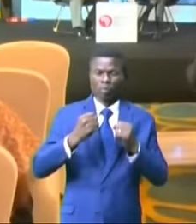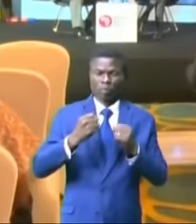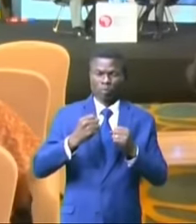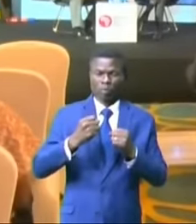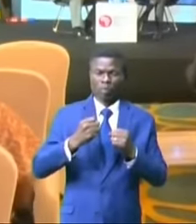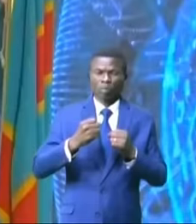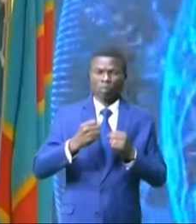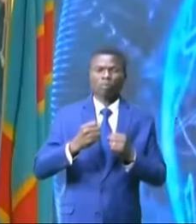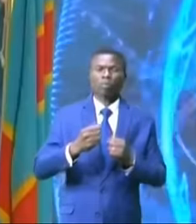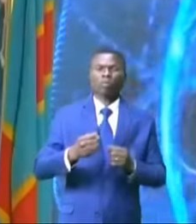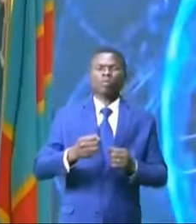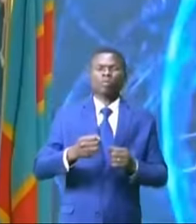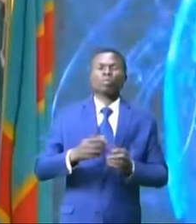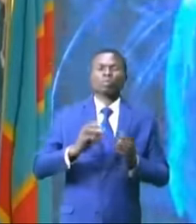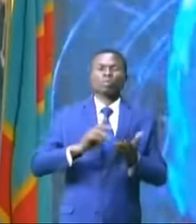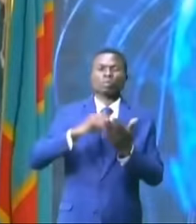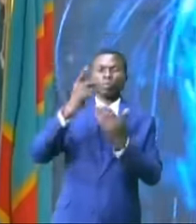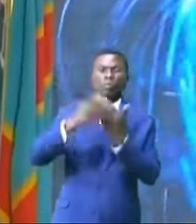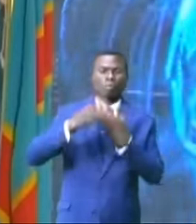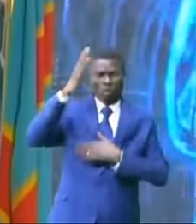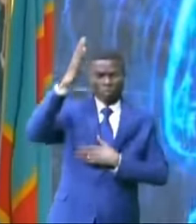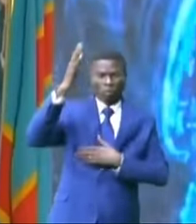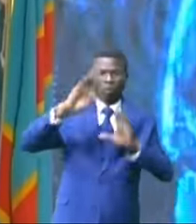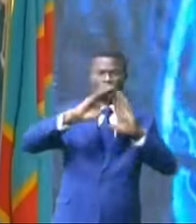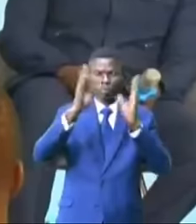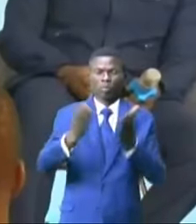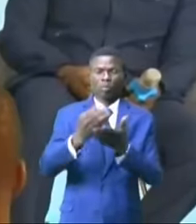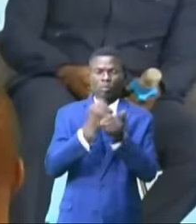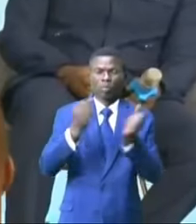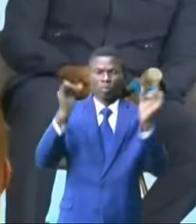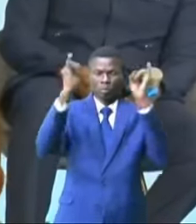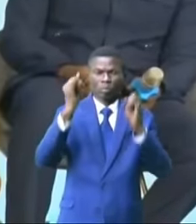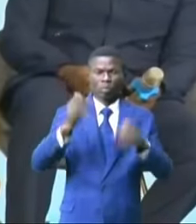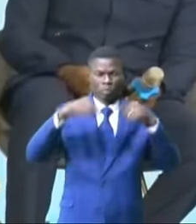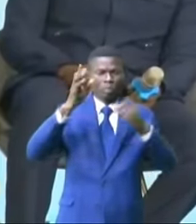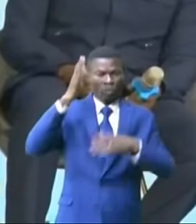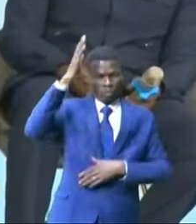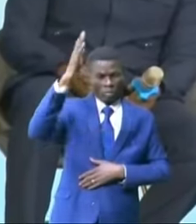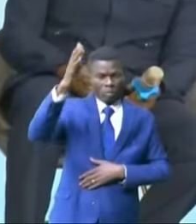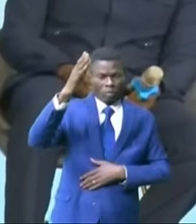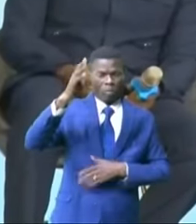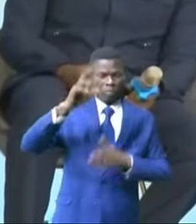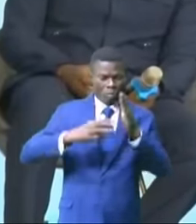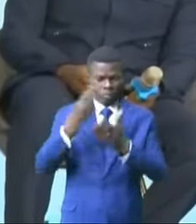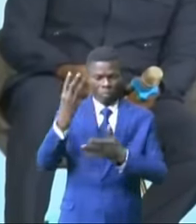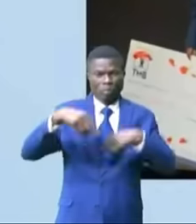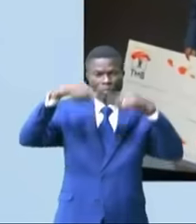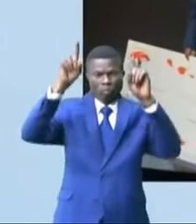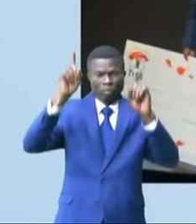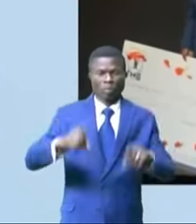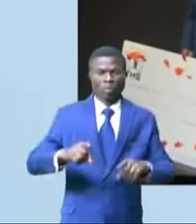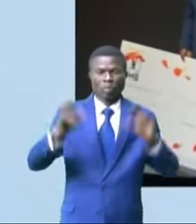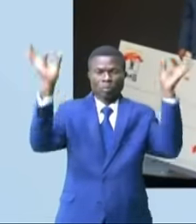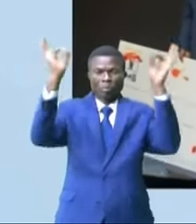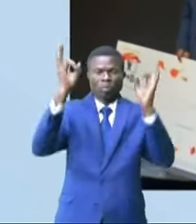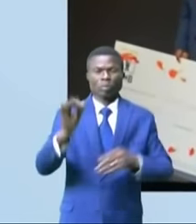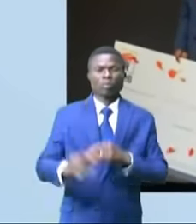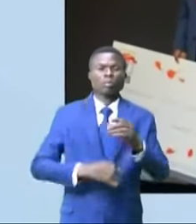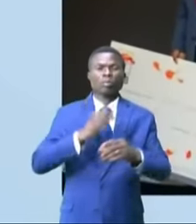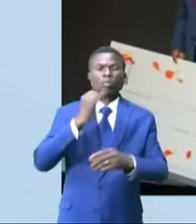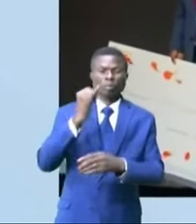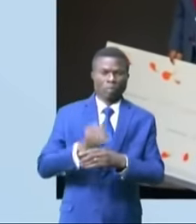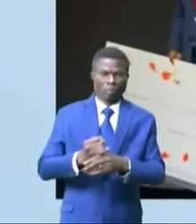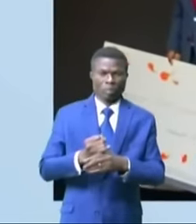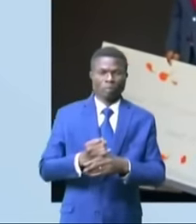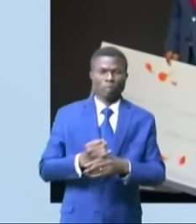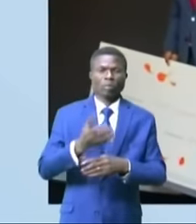adore et déjà fixé rendez-vous à tous les amoureux du digital l'année prochaine pour une troisième édition d'un forum international sur la